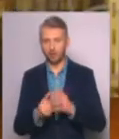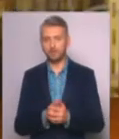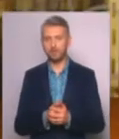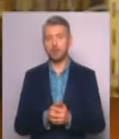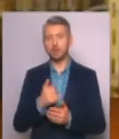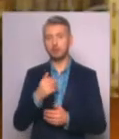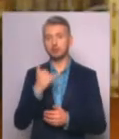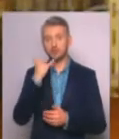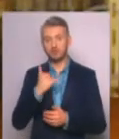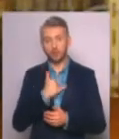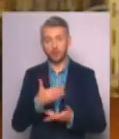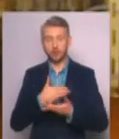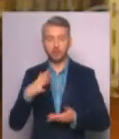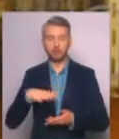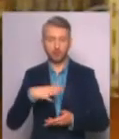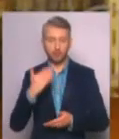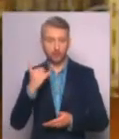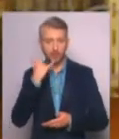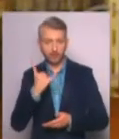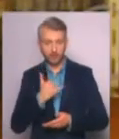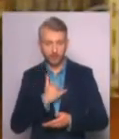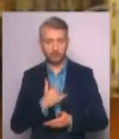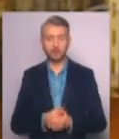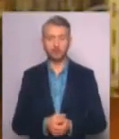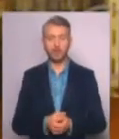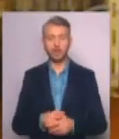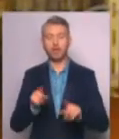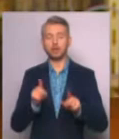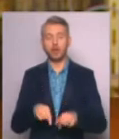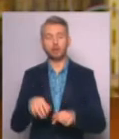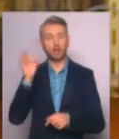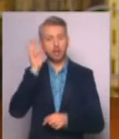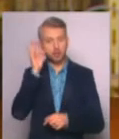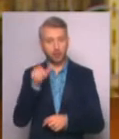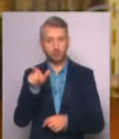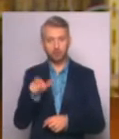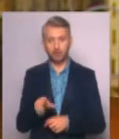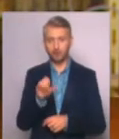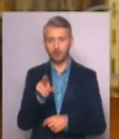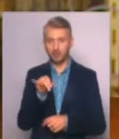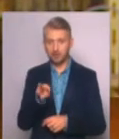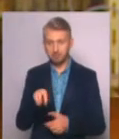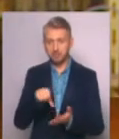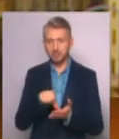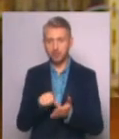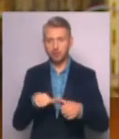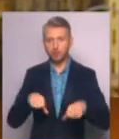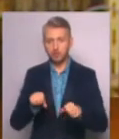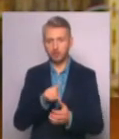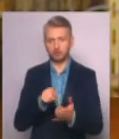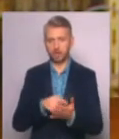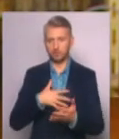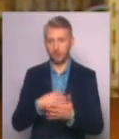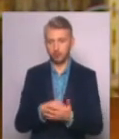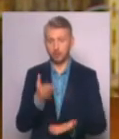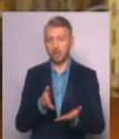223-0981. Ми далі чекаємо всіх ваших дзвінків, долучайтеся. І також, звичайно, нагадаю, що пан Вадим є представником комісії з питань власності. Тож, якщо є питання